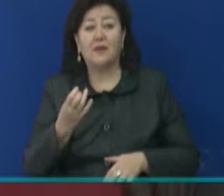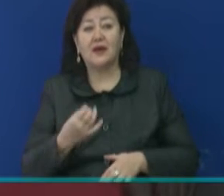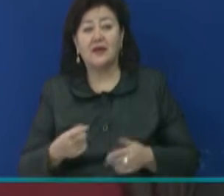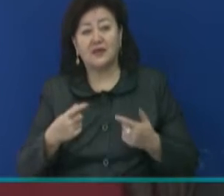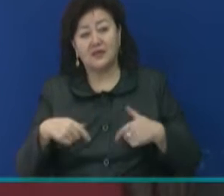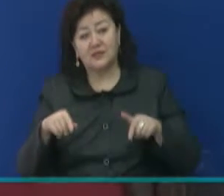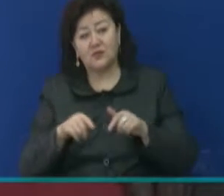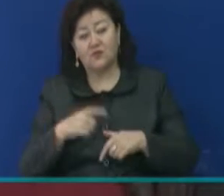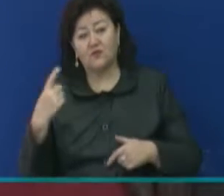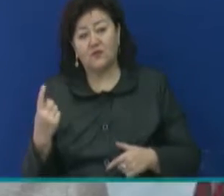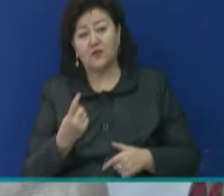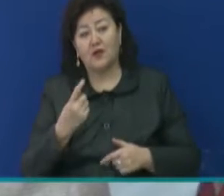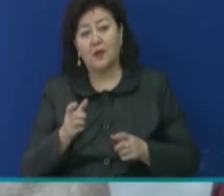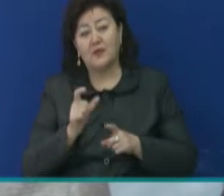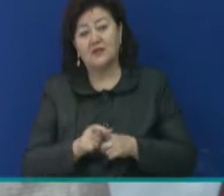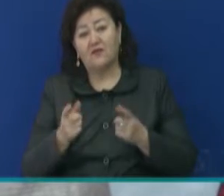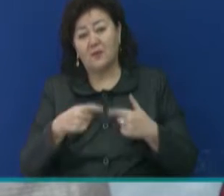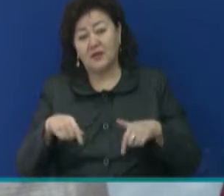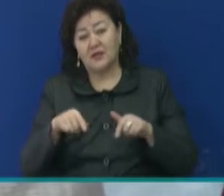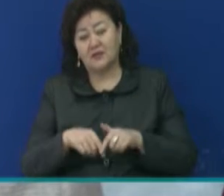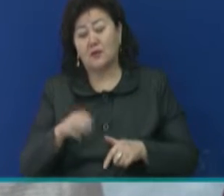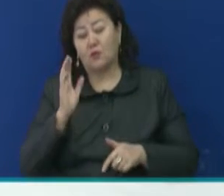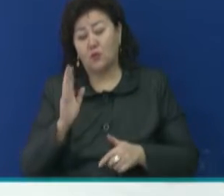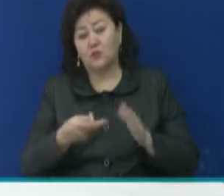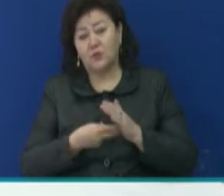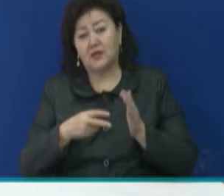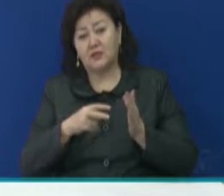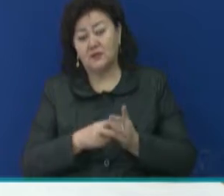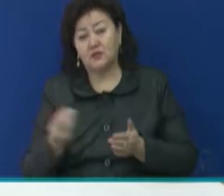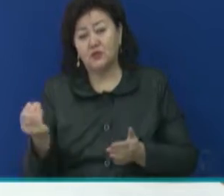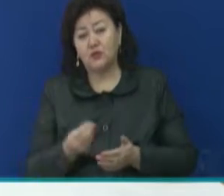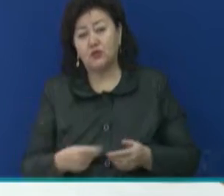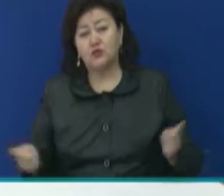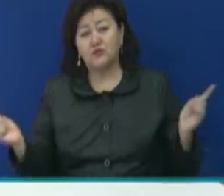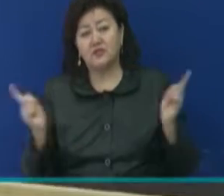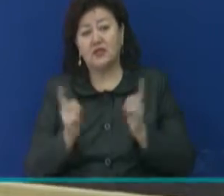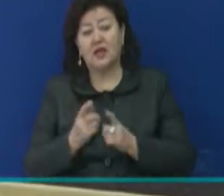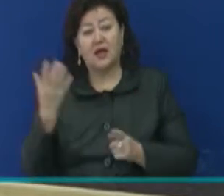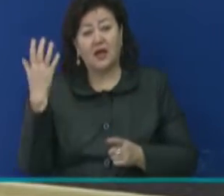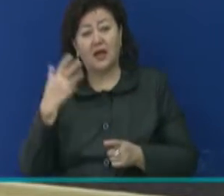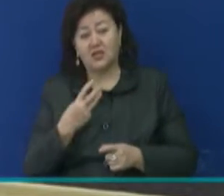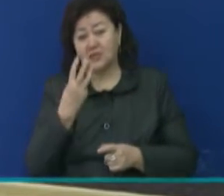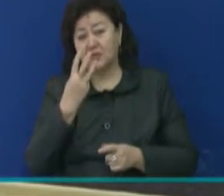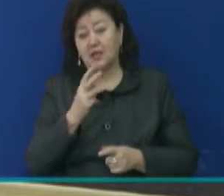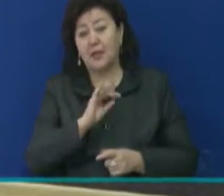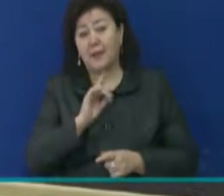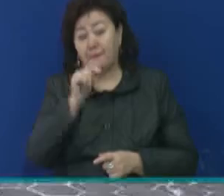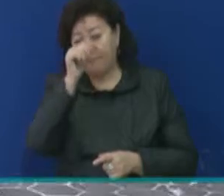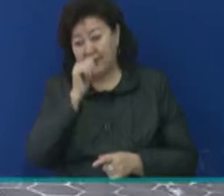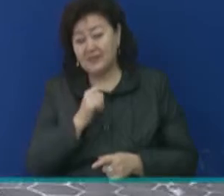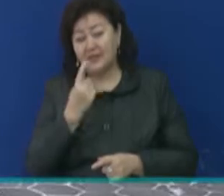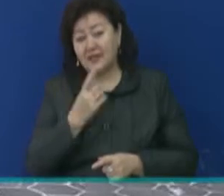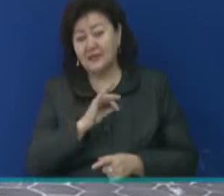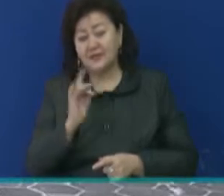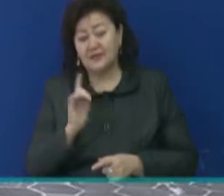впервые по словам организаторов дальнейшем планируется проводить такие встречи и же квартальном